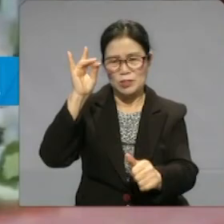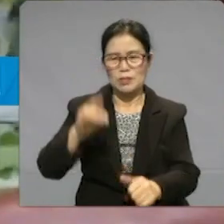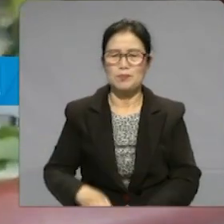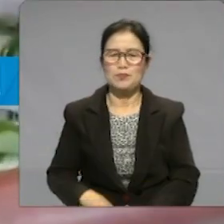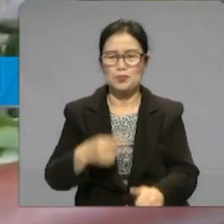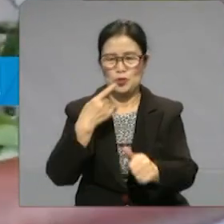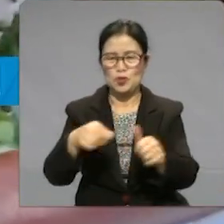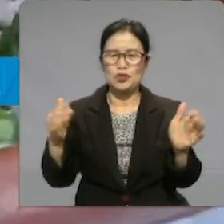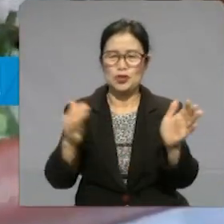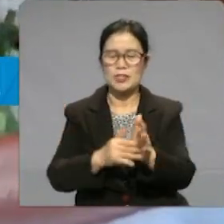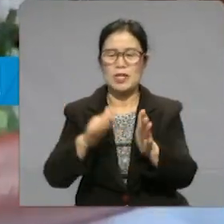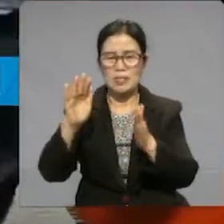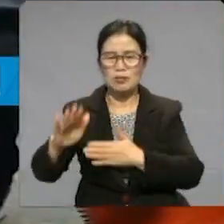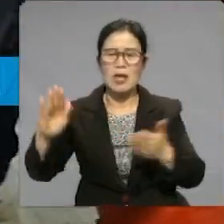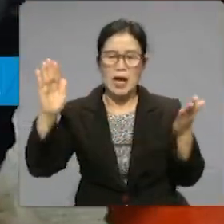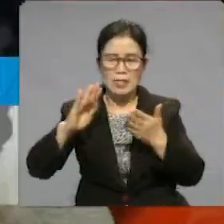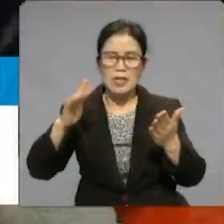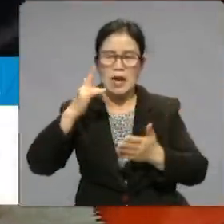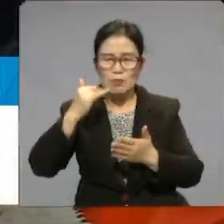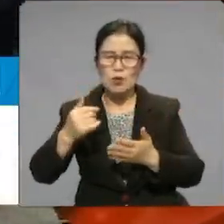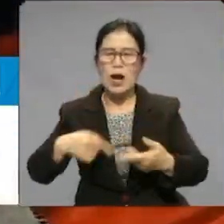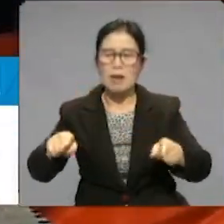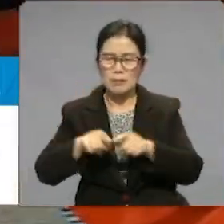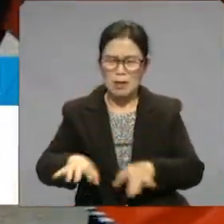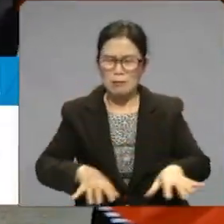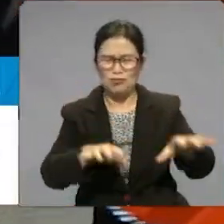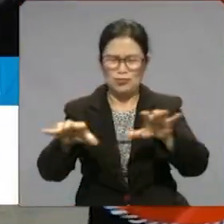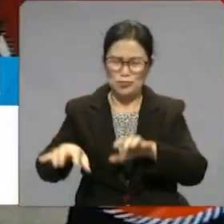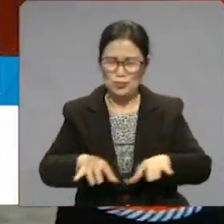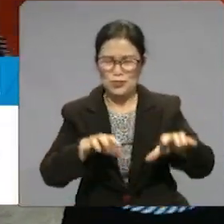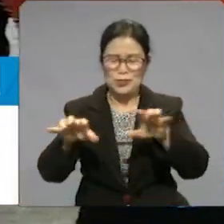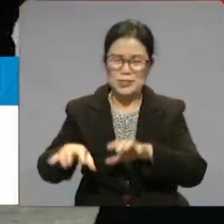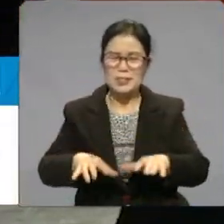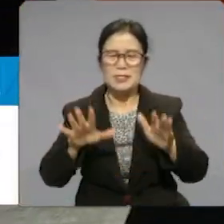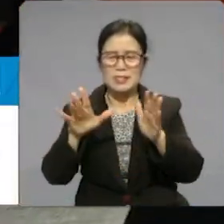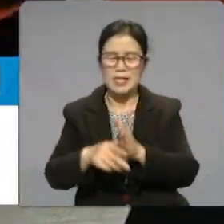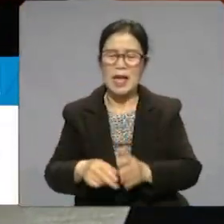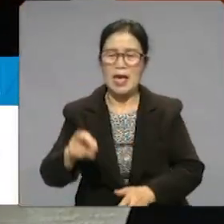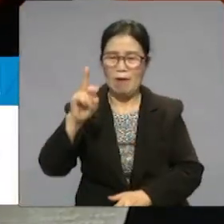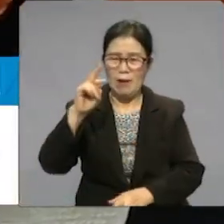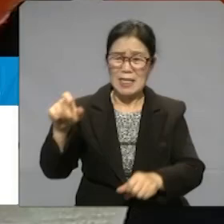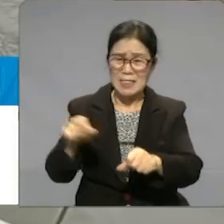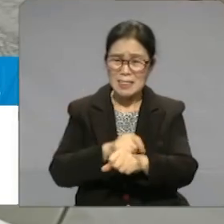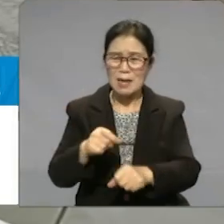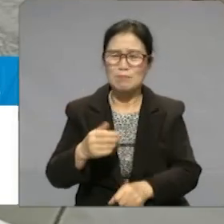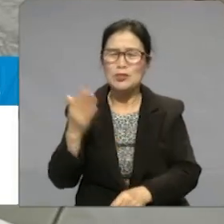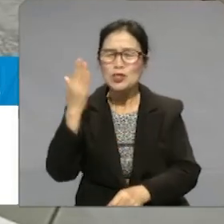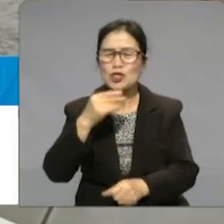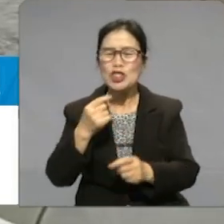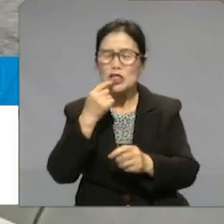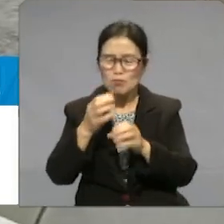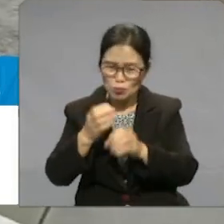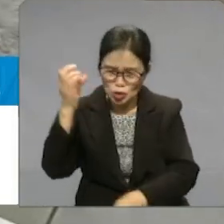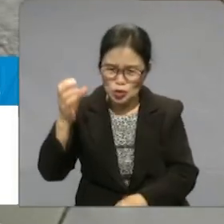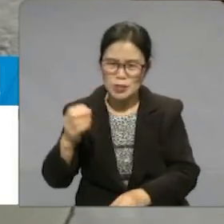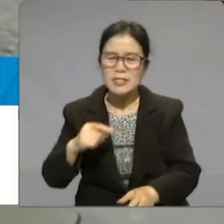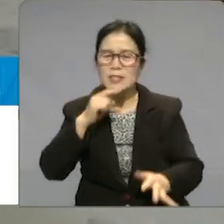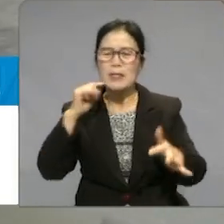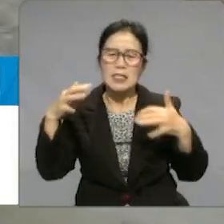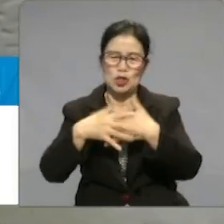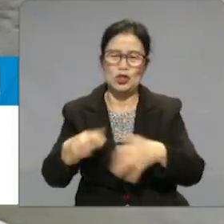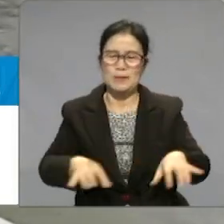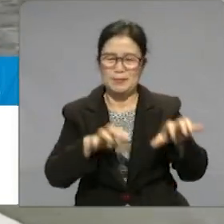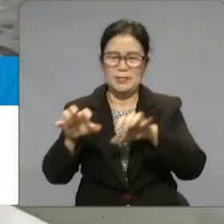교육이 끝나고 학생과 학부모가 함께하는 김치 담그기 시간에는 강화의 특산물인 순무김치와 배추김치를